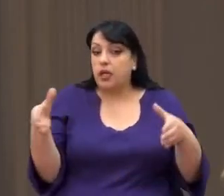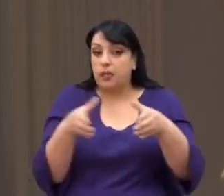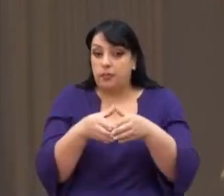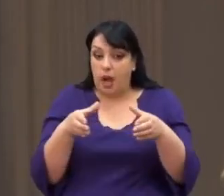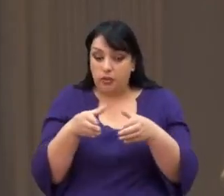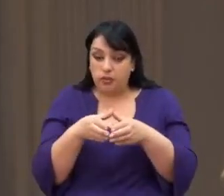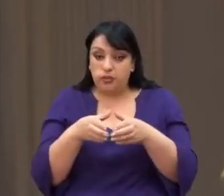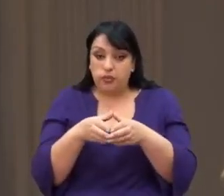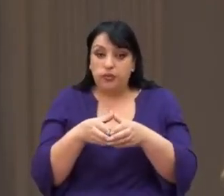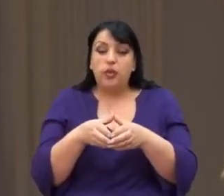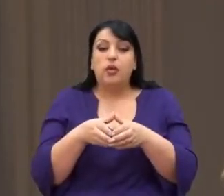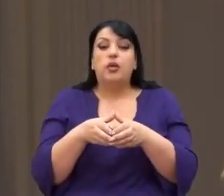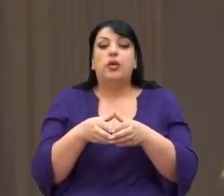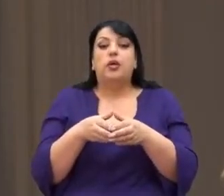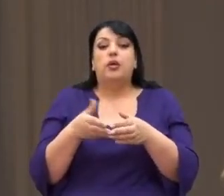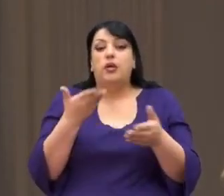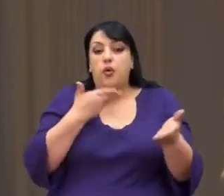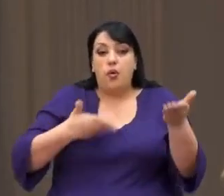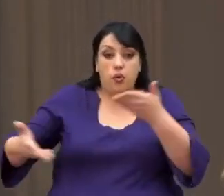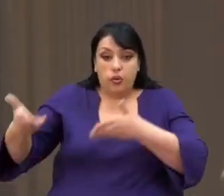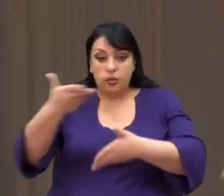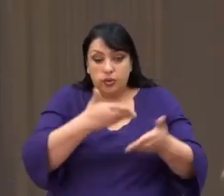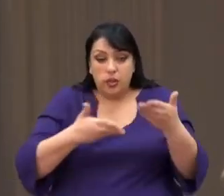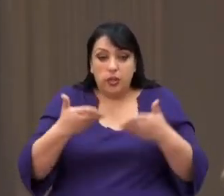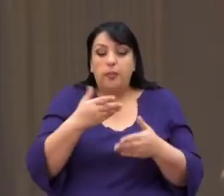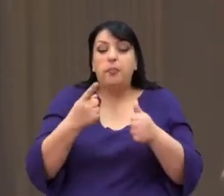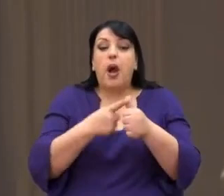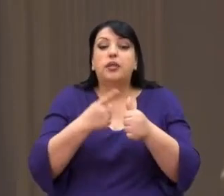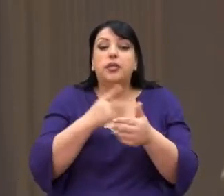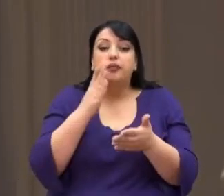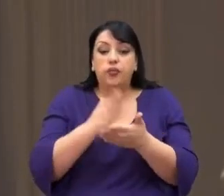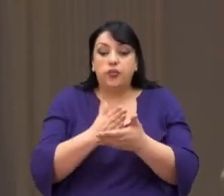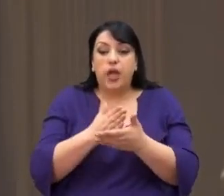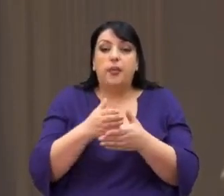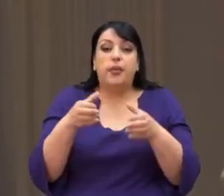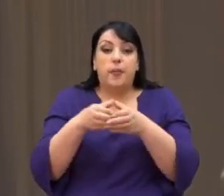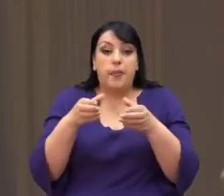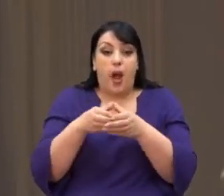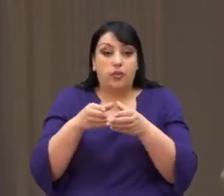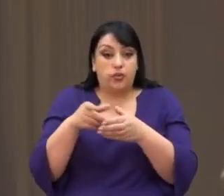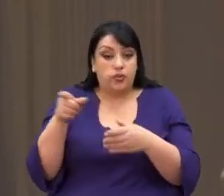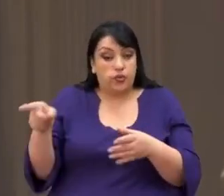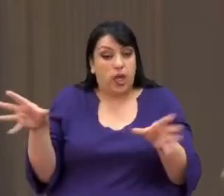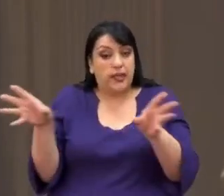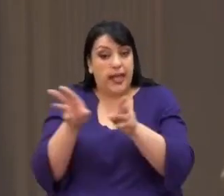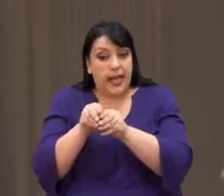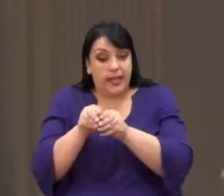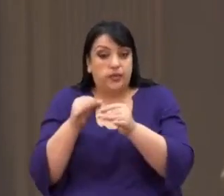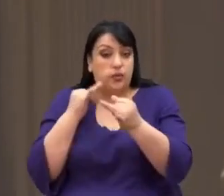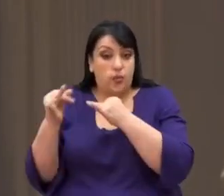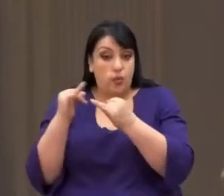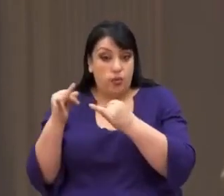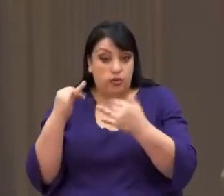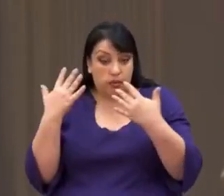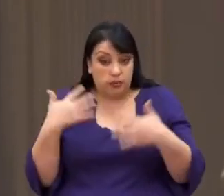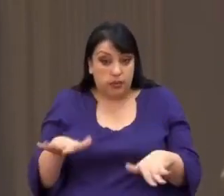խմբակցությունը, խորտակցելով նաև մեր գործընկեր պատիվ ունեմ խմբակցության հետ, նախաձեռնեց